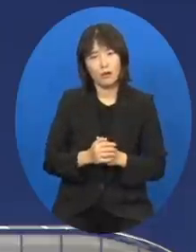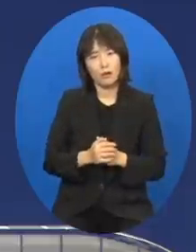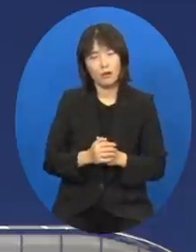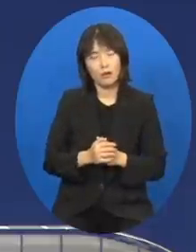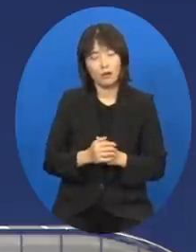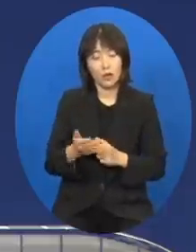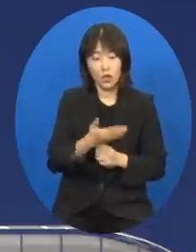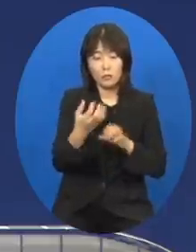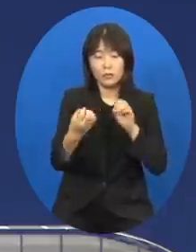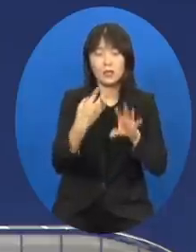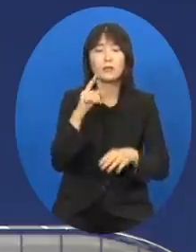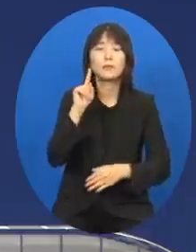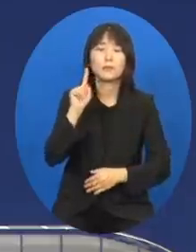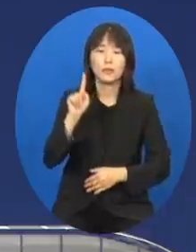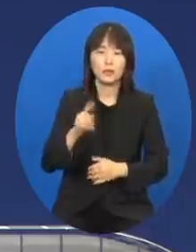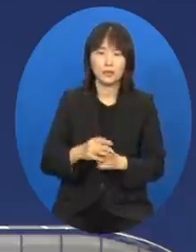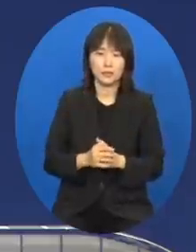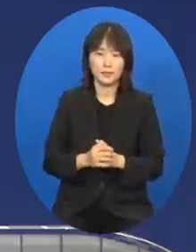답은 하나예요.